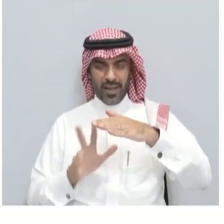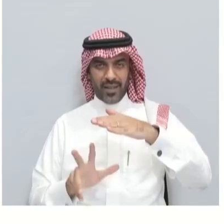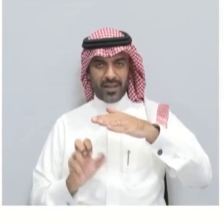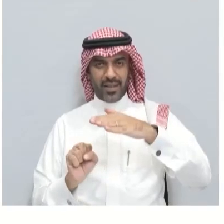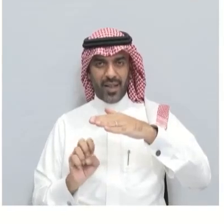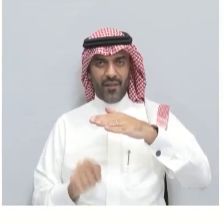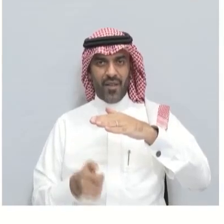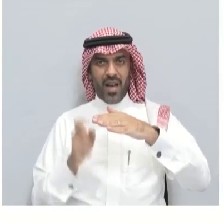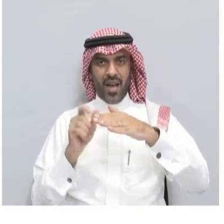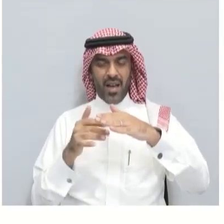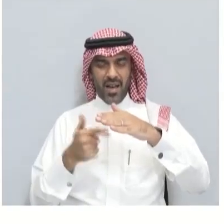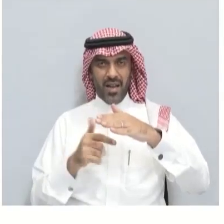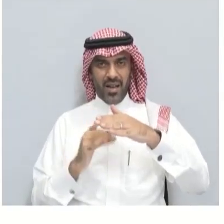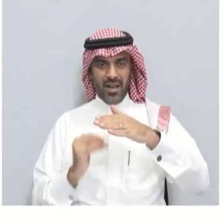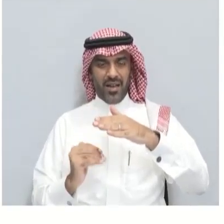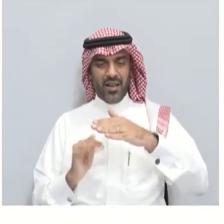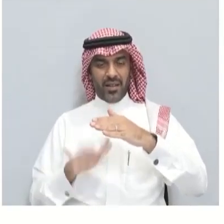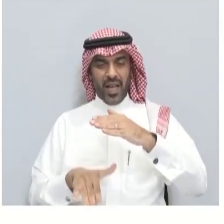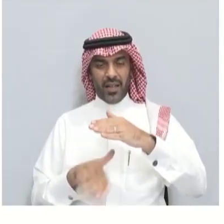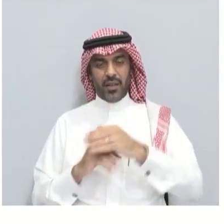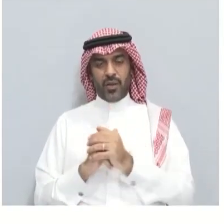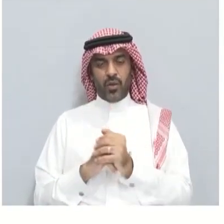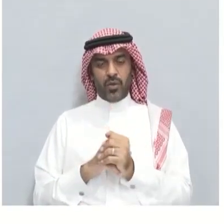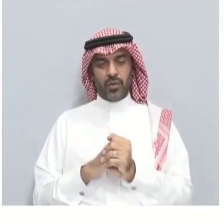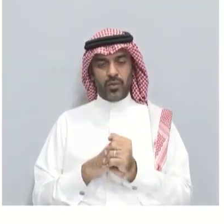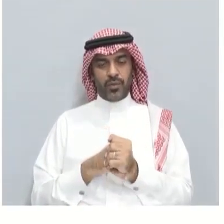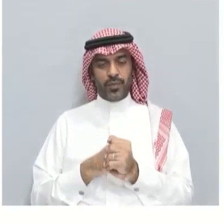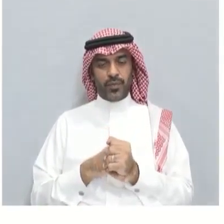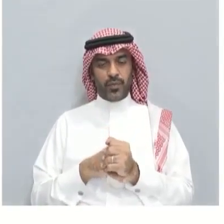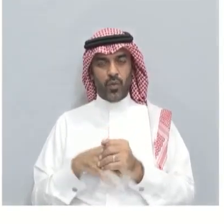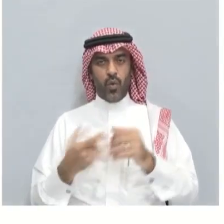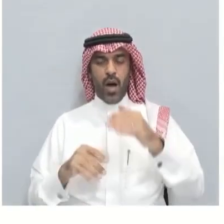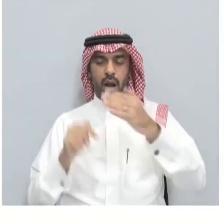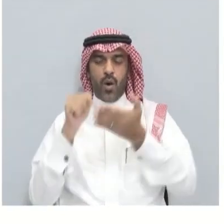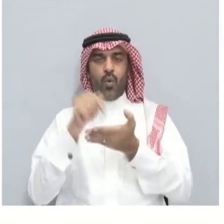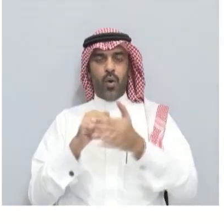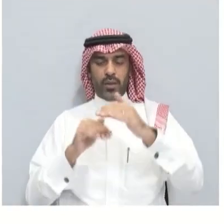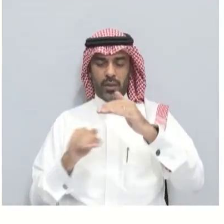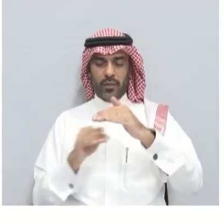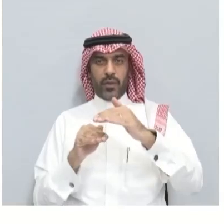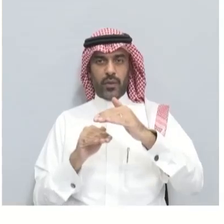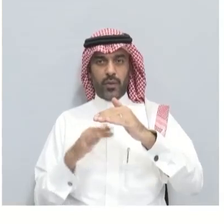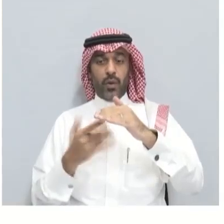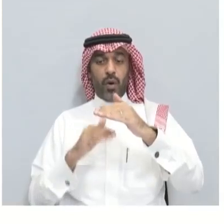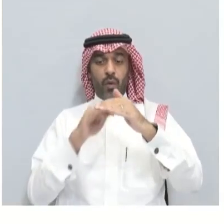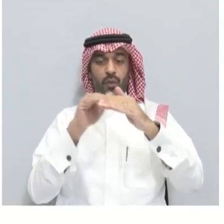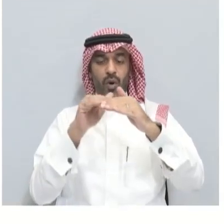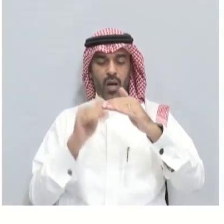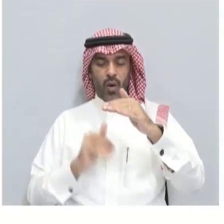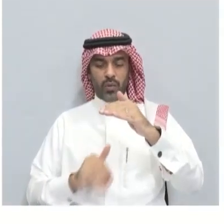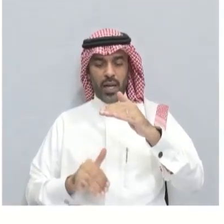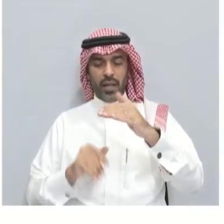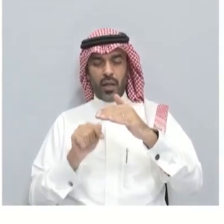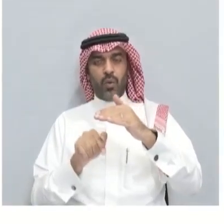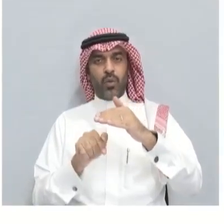تتباعد او جانبيه الاجهاد يكون على الصخور التي في وسط هل هو على الوسط ام التي تكون في الحواف احسنتم التي تكون في